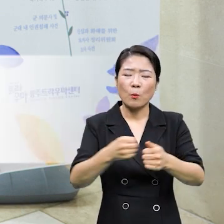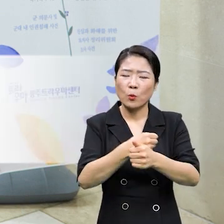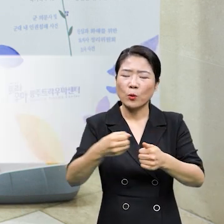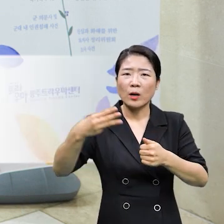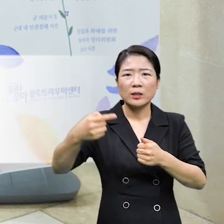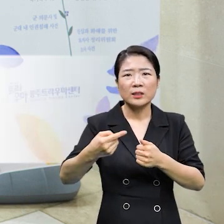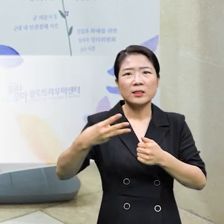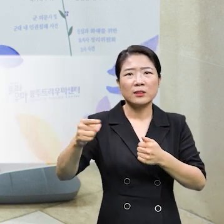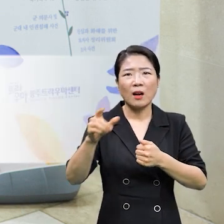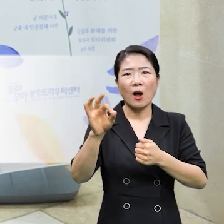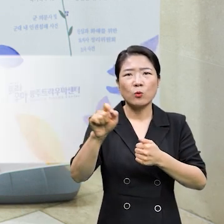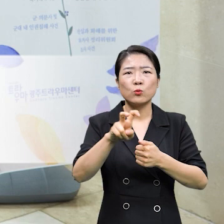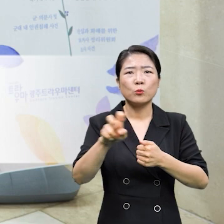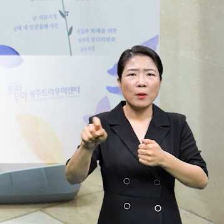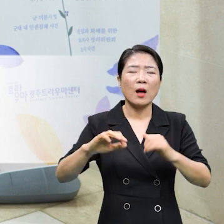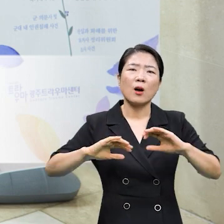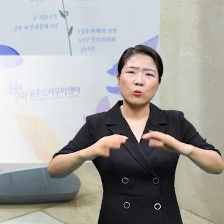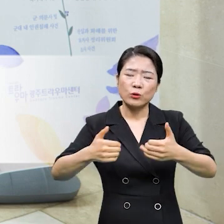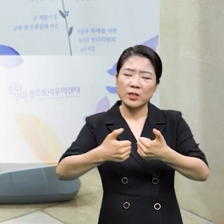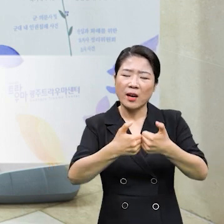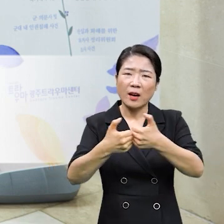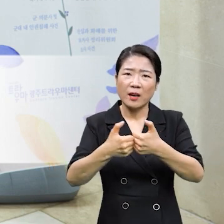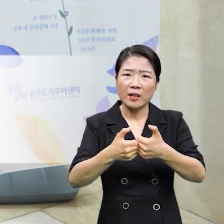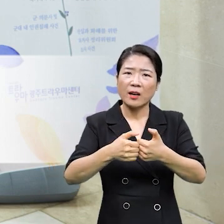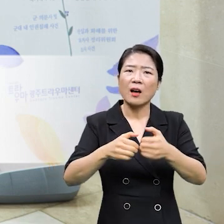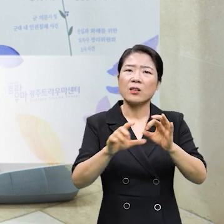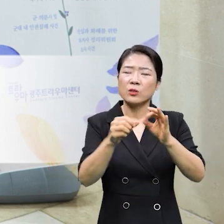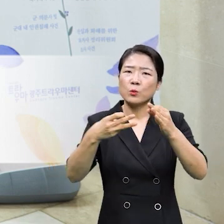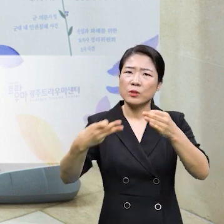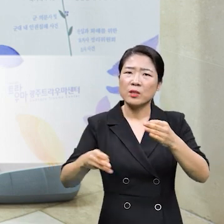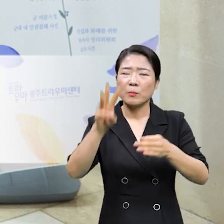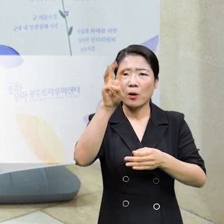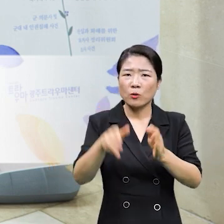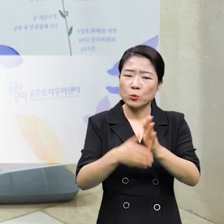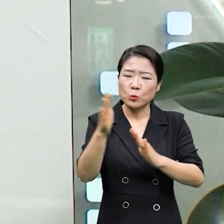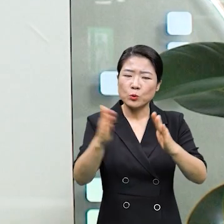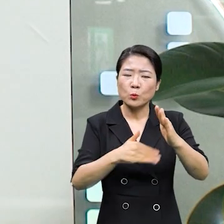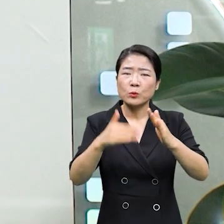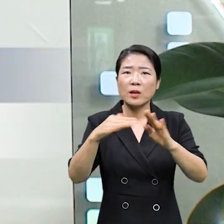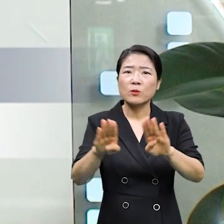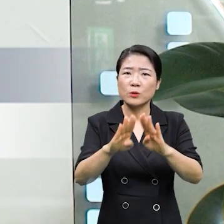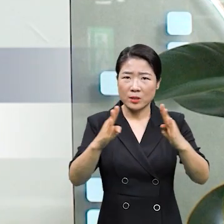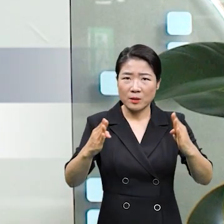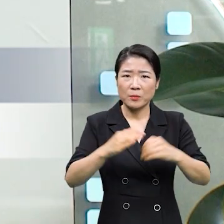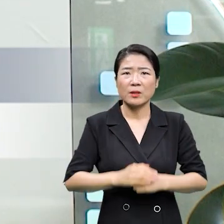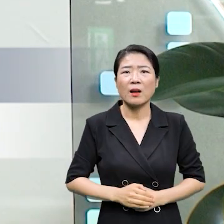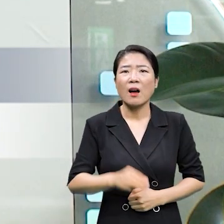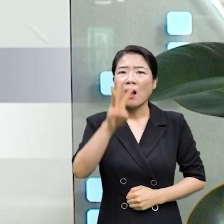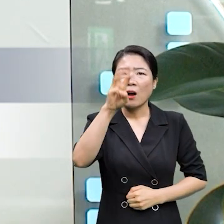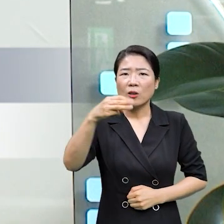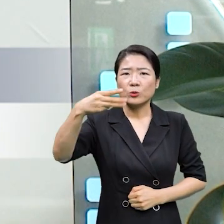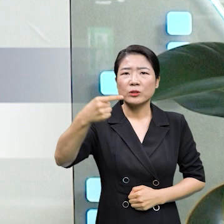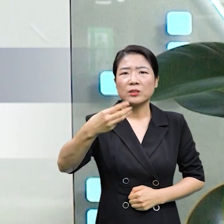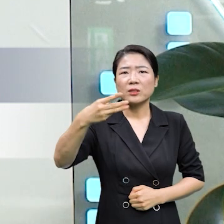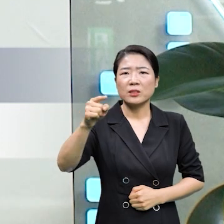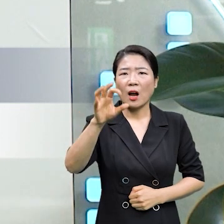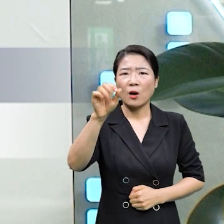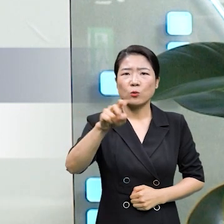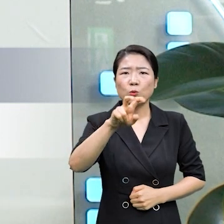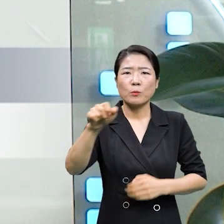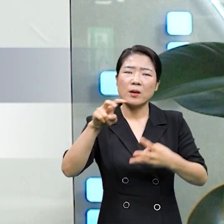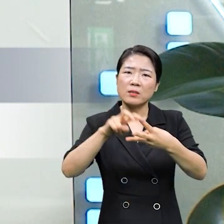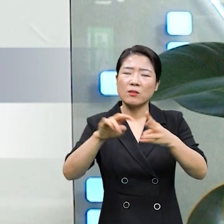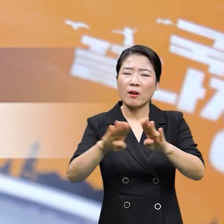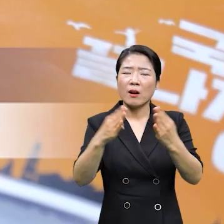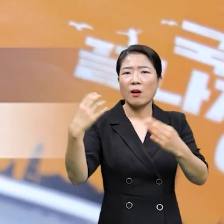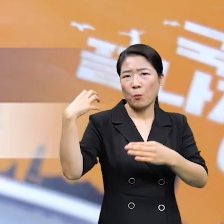트라우마 국제회의가 오는 13일 광주 도시공사에서 개최됩니다. 광주 트라우마센터가 주관하는 올해